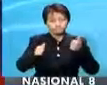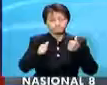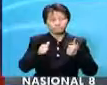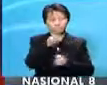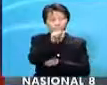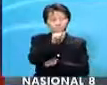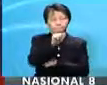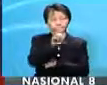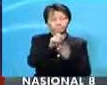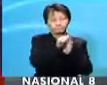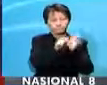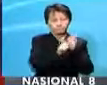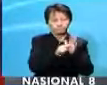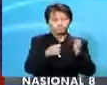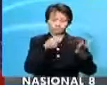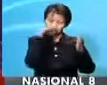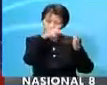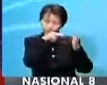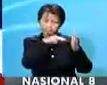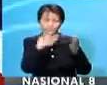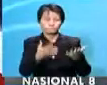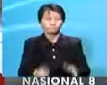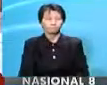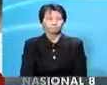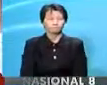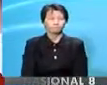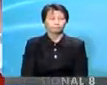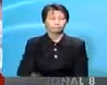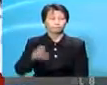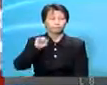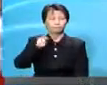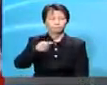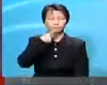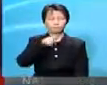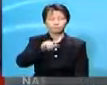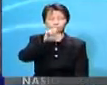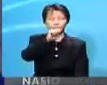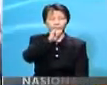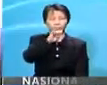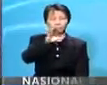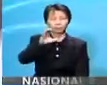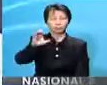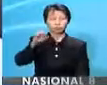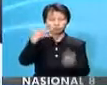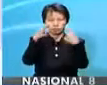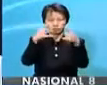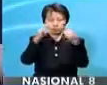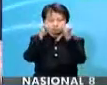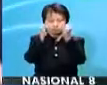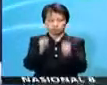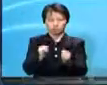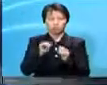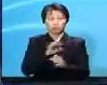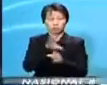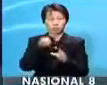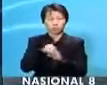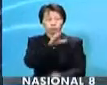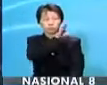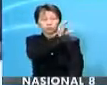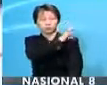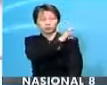Protection Act. We have looked at all of that as well. Pesuruhjaya IACC terdiri daripada 15 individu termasuk